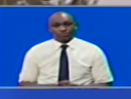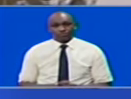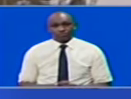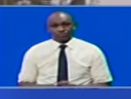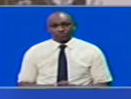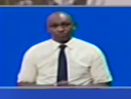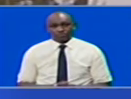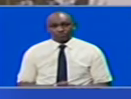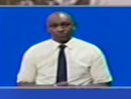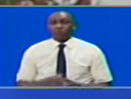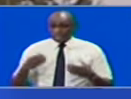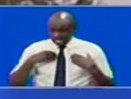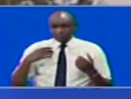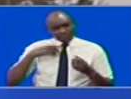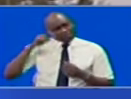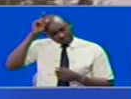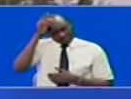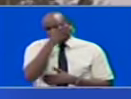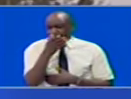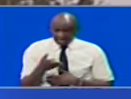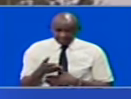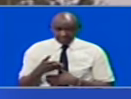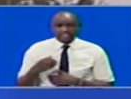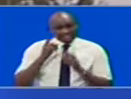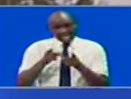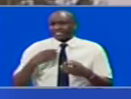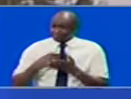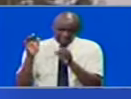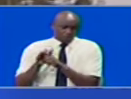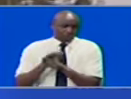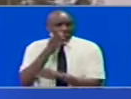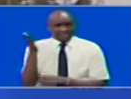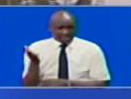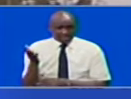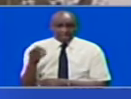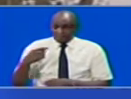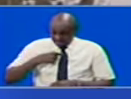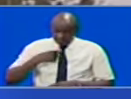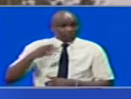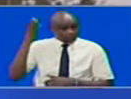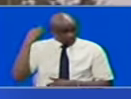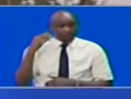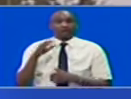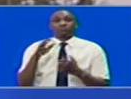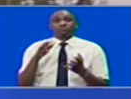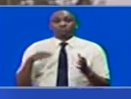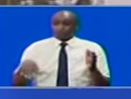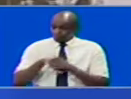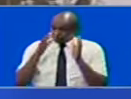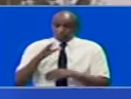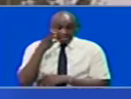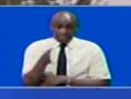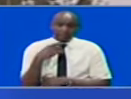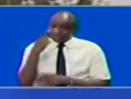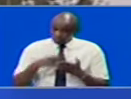Kuna talent huku mashinani huku ndani. Kuna talent kutoka chini. Mimi kama former player, nafikiria